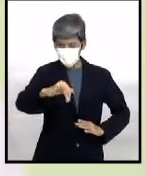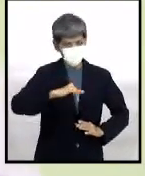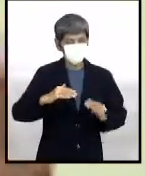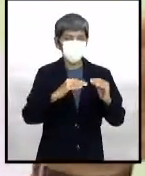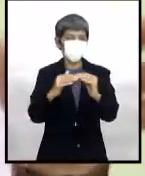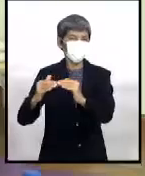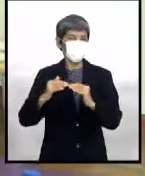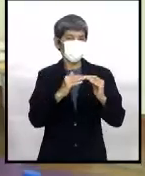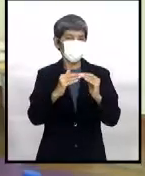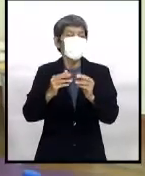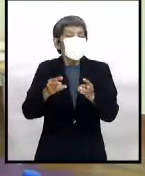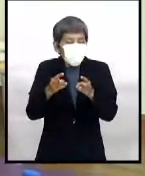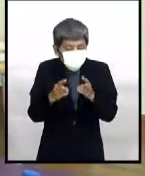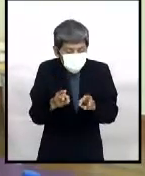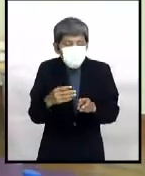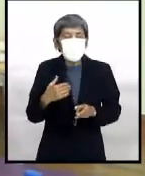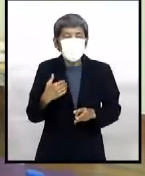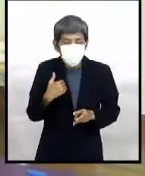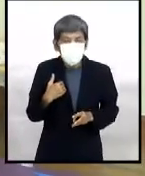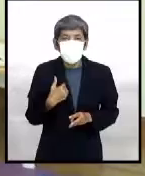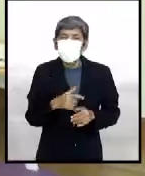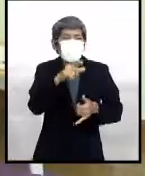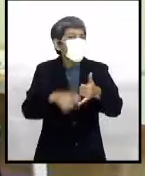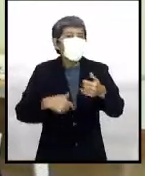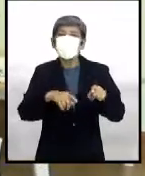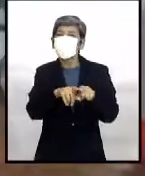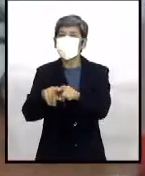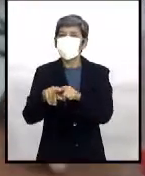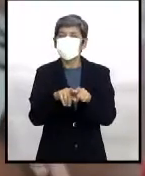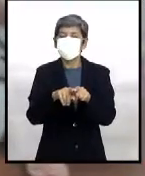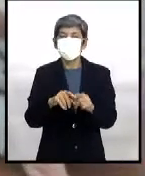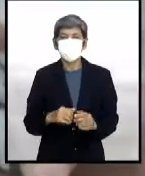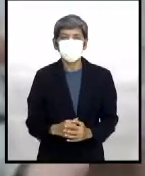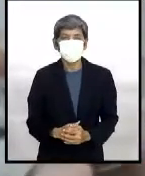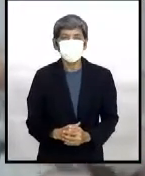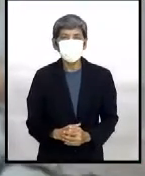ทุกคนเท่ากันหมดเรามีวิธีเรียนรู้ที่ต่างกันเด็กพวกนี้เขาก็เหมือนกัน